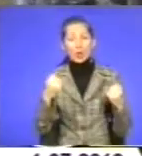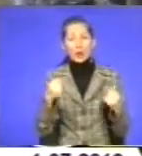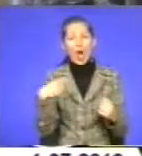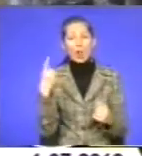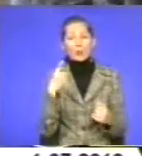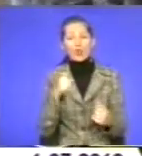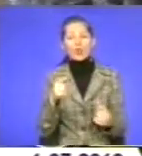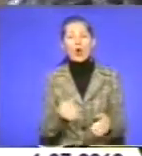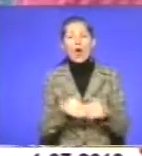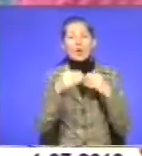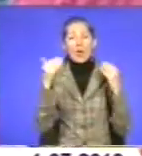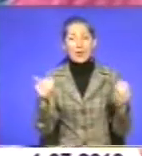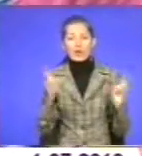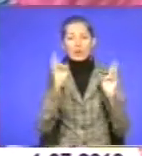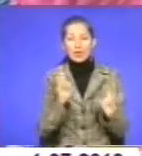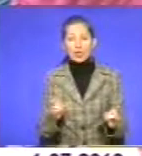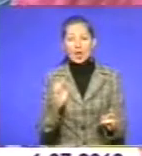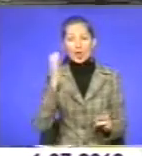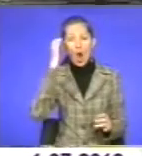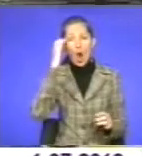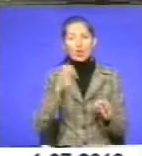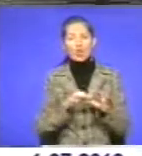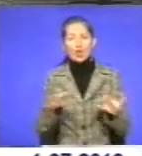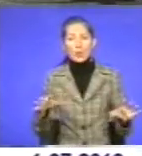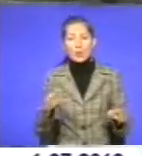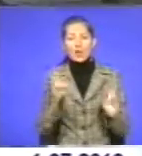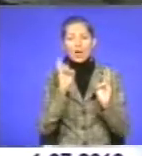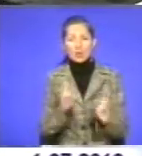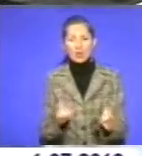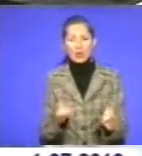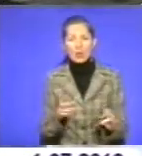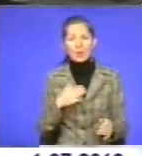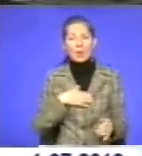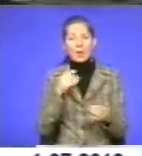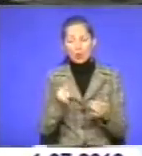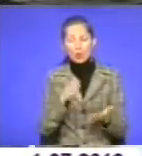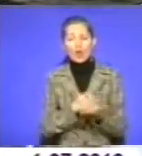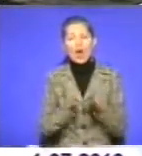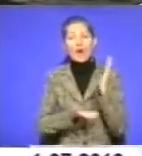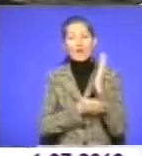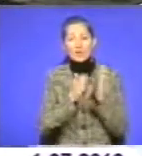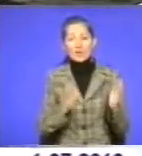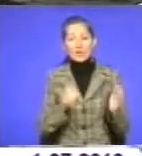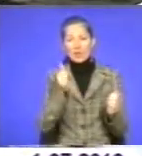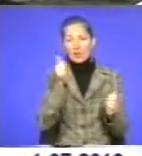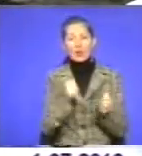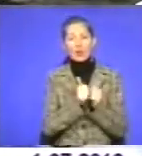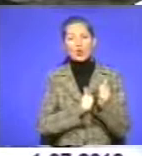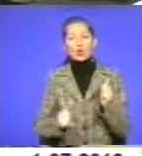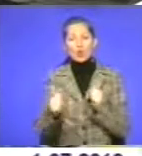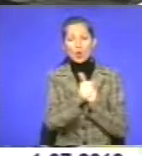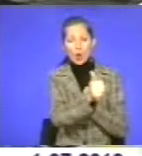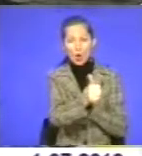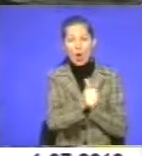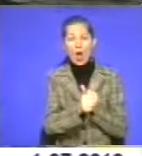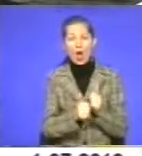що найбільше постраждали від Чорнобильської катастрофи. Як ми знаходилися в лісі, неподалік об'їзна дорога, населений пункт село